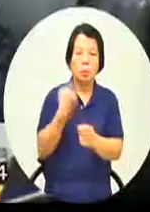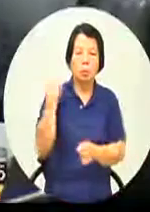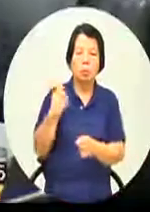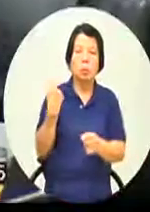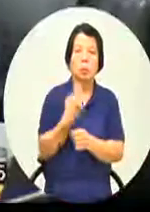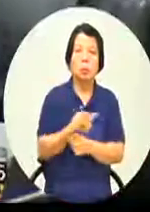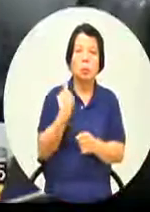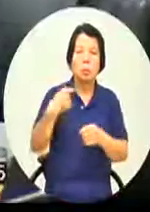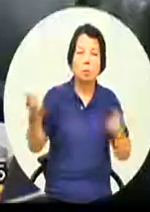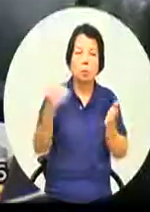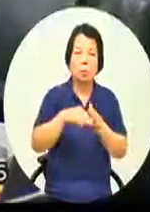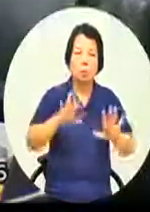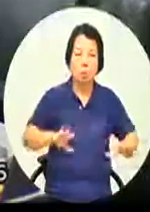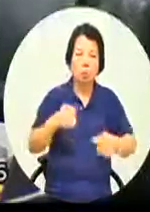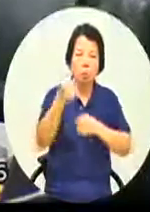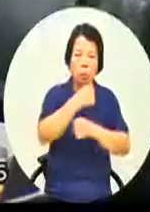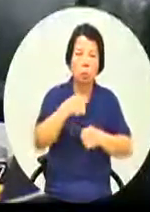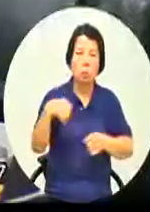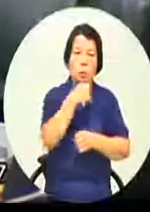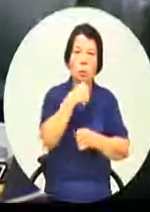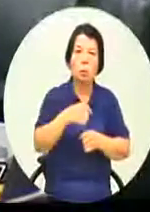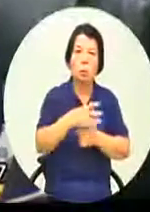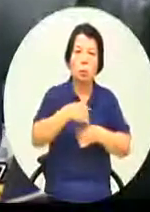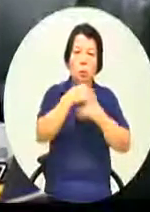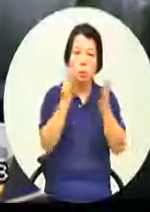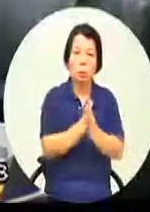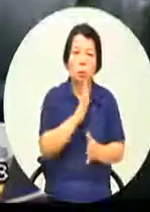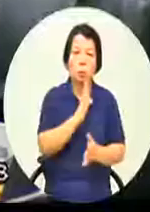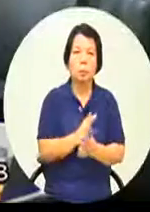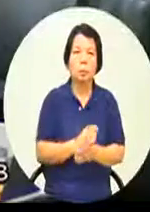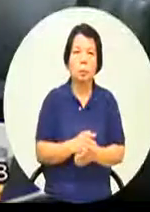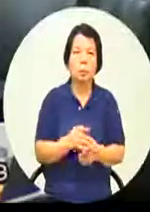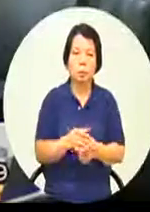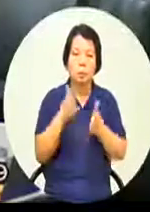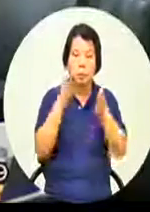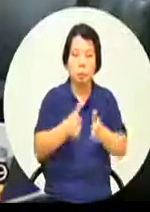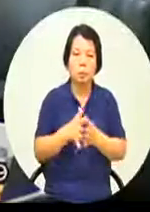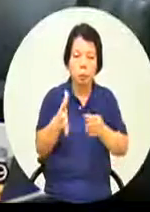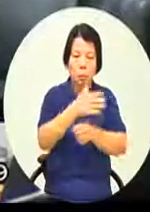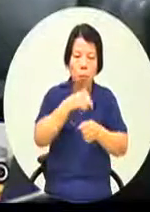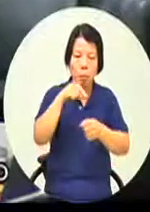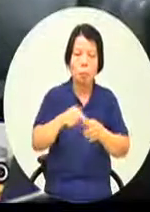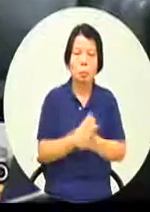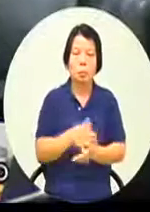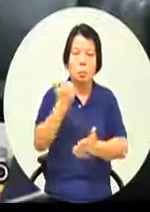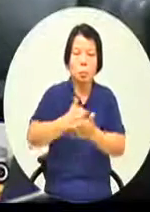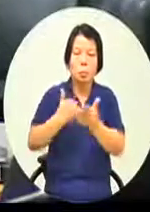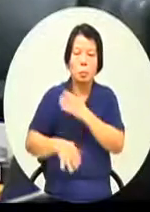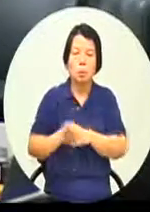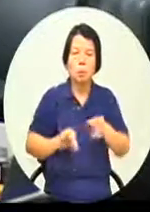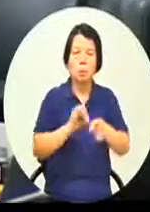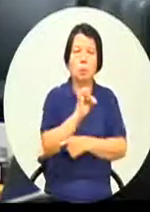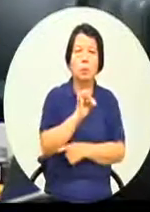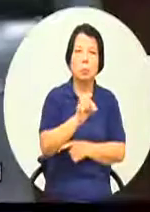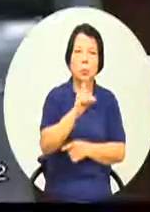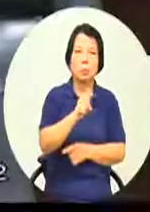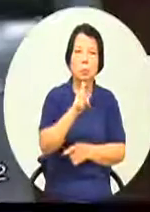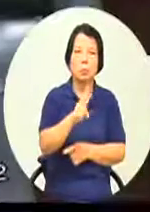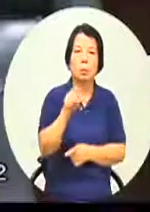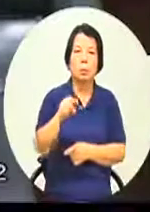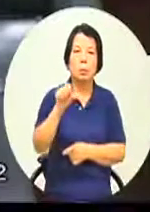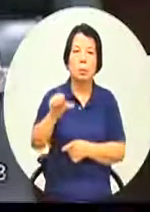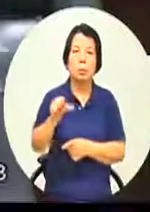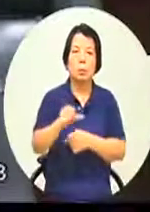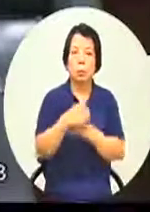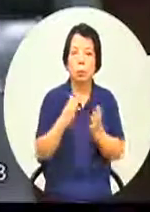整个台湾，如果以整个台湾来讲，不讲纯就高雄市，就直接减少了11.5%。